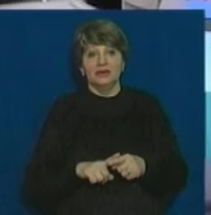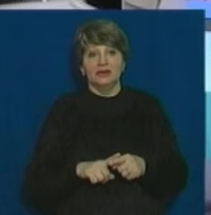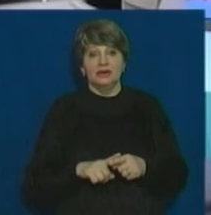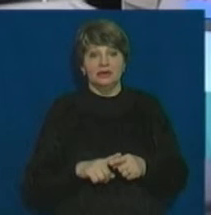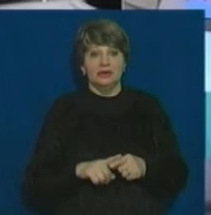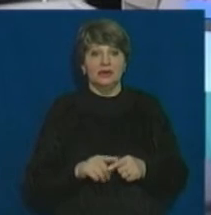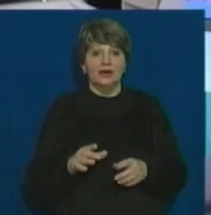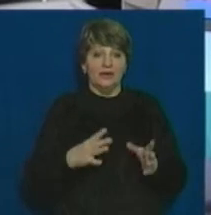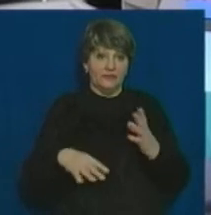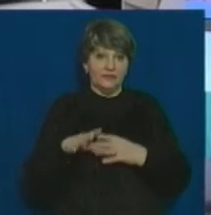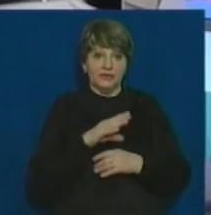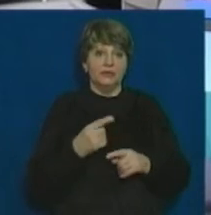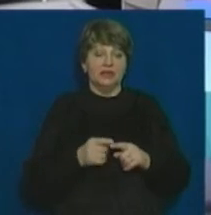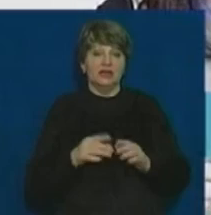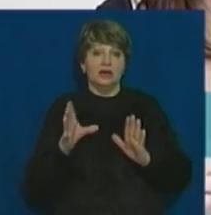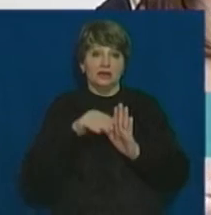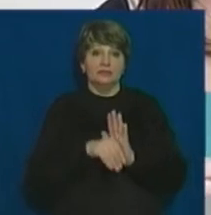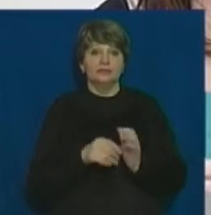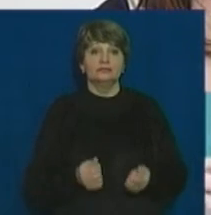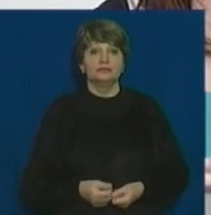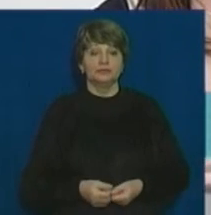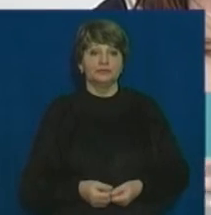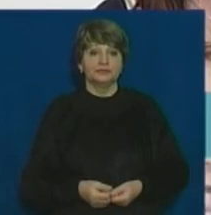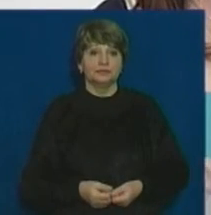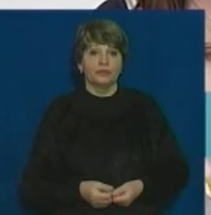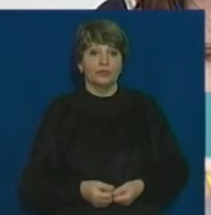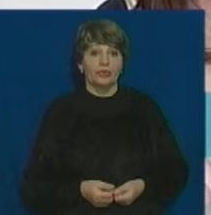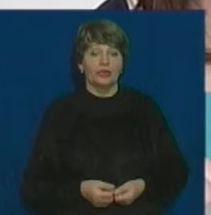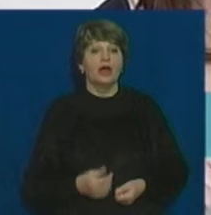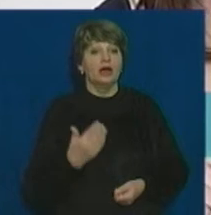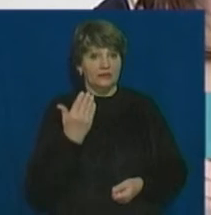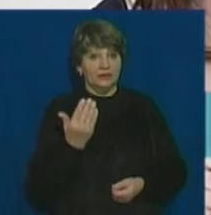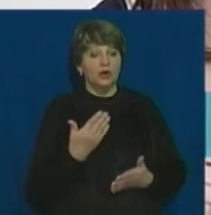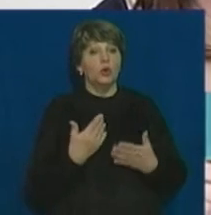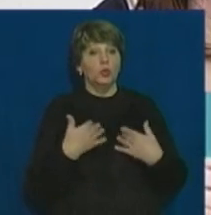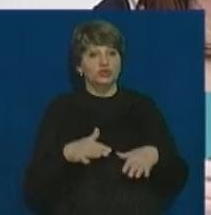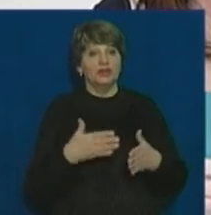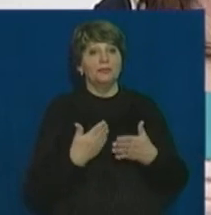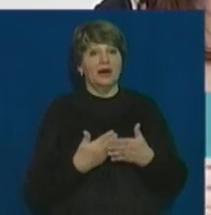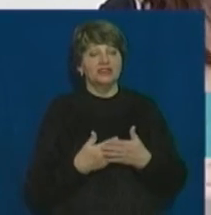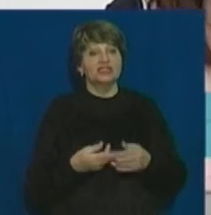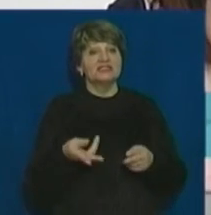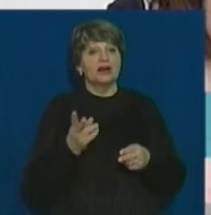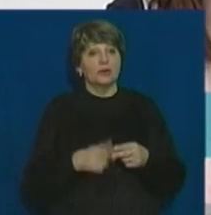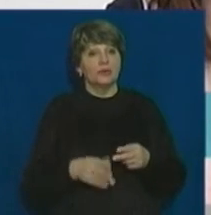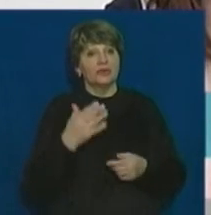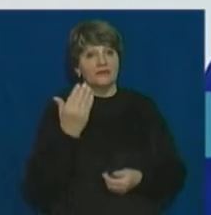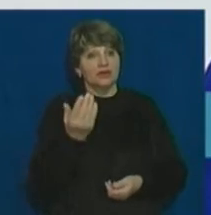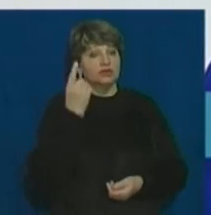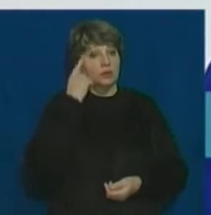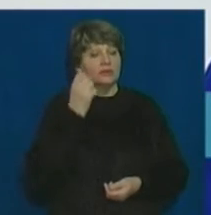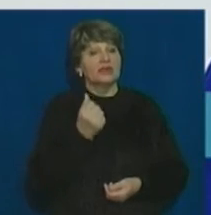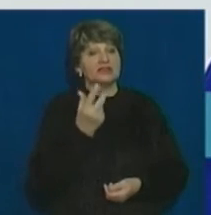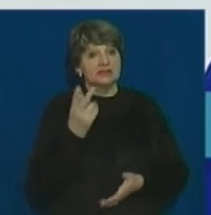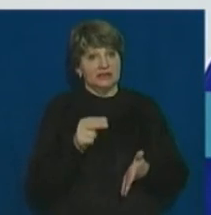все реалізовувати. Ви вже майже завершили цю процедуру публічної консультації. На вашу думку, наскільки для Черкас це